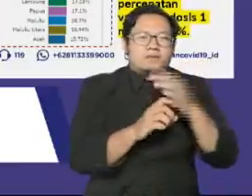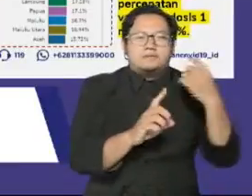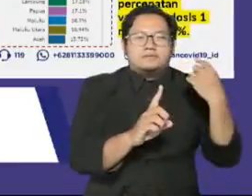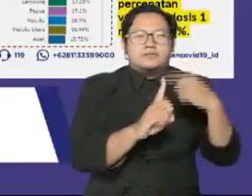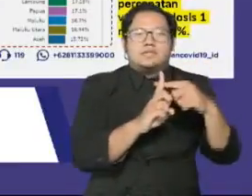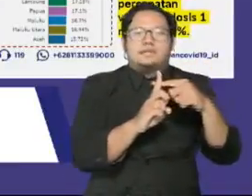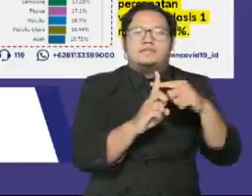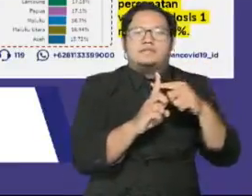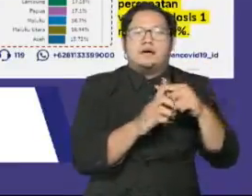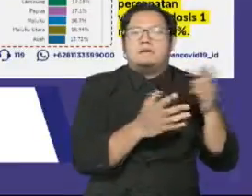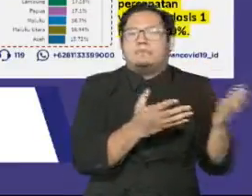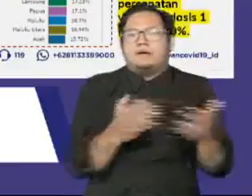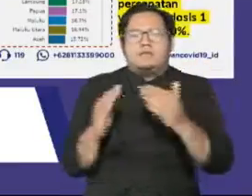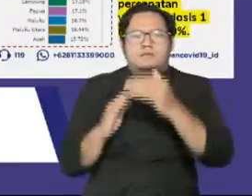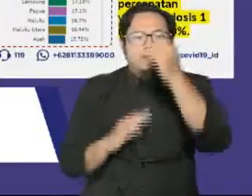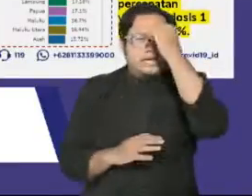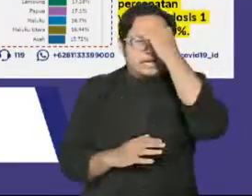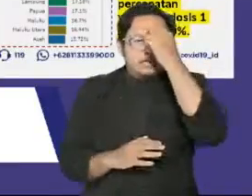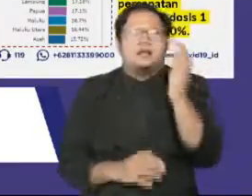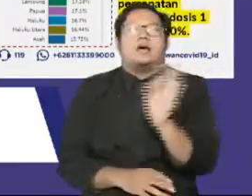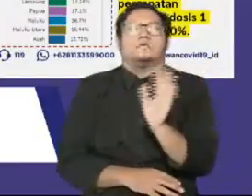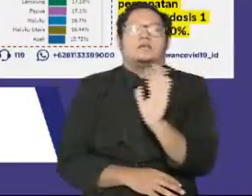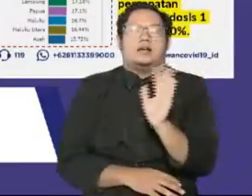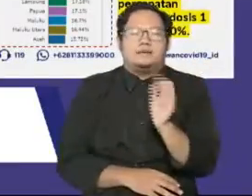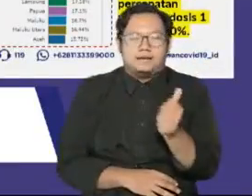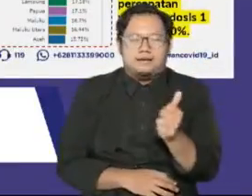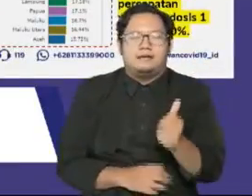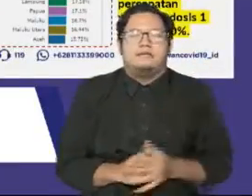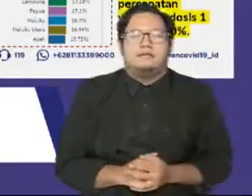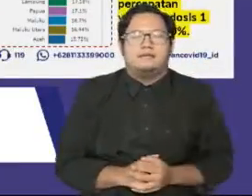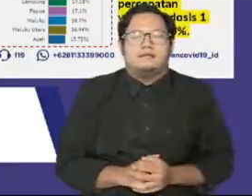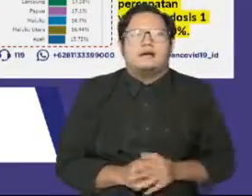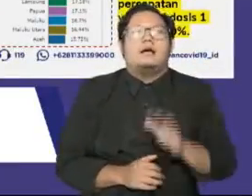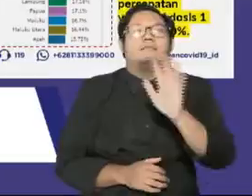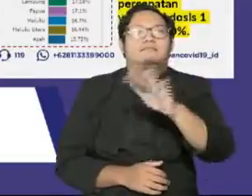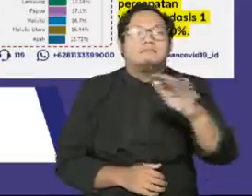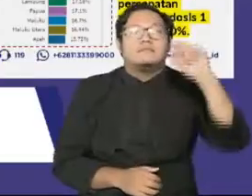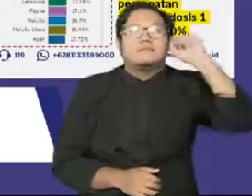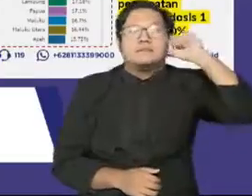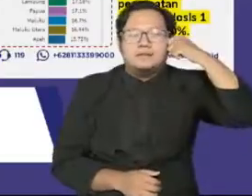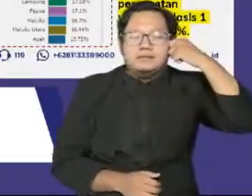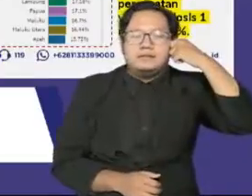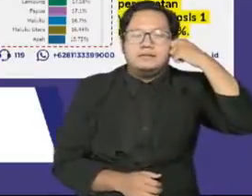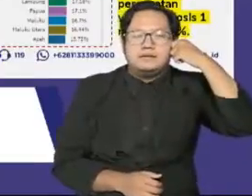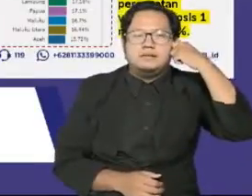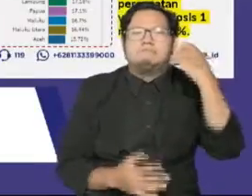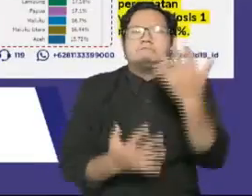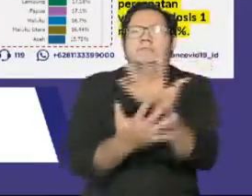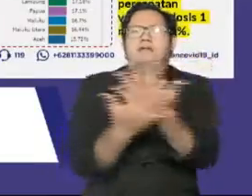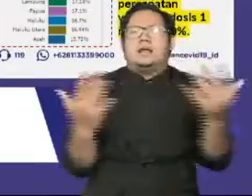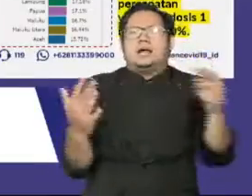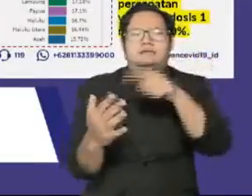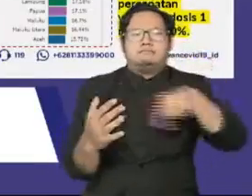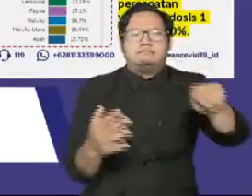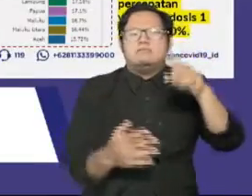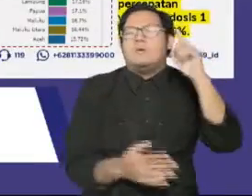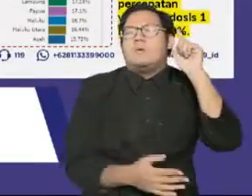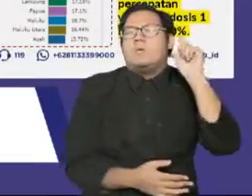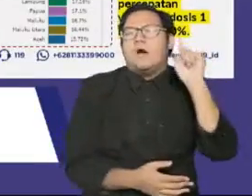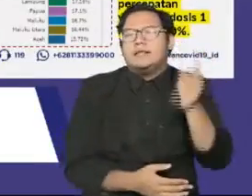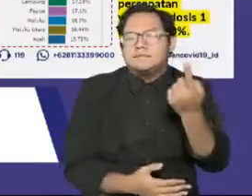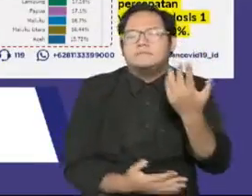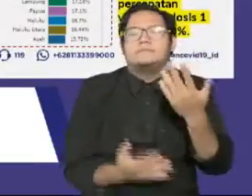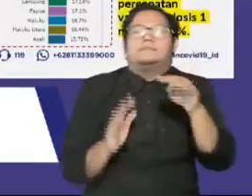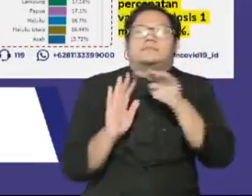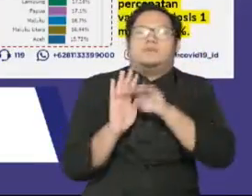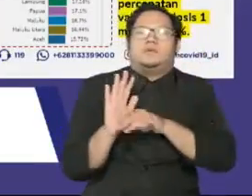hal ini yang tidak lelah saya ingatkan adalah seluruh lapisan masyarakat wajib untuk menerapkan